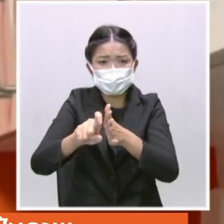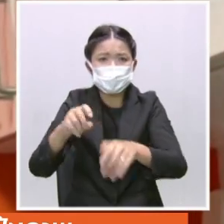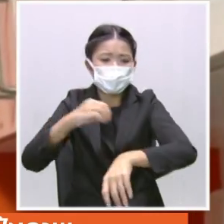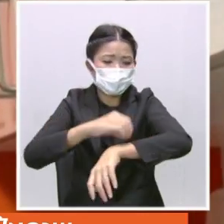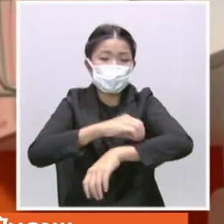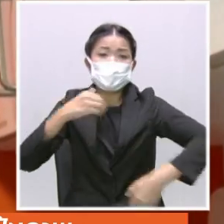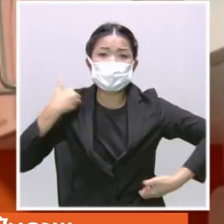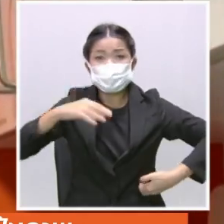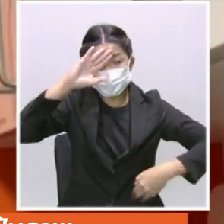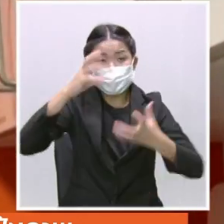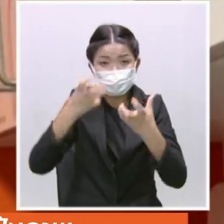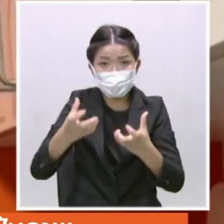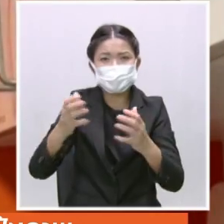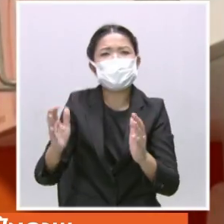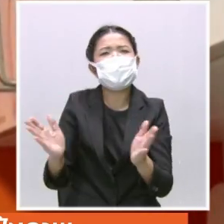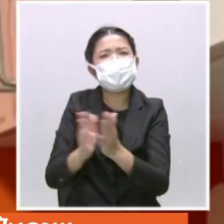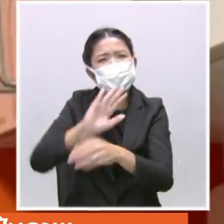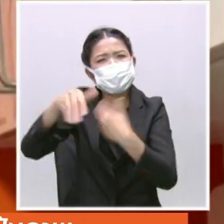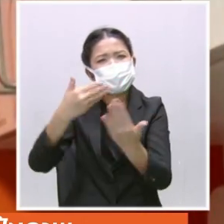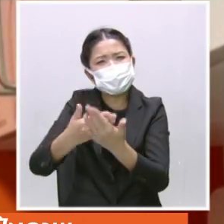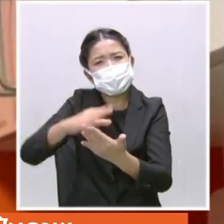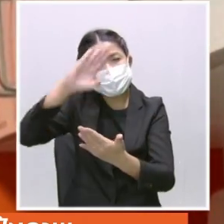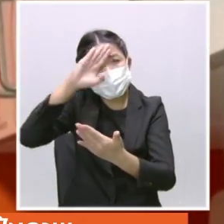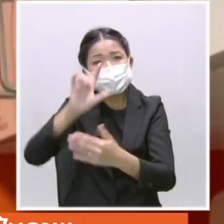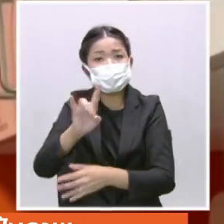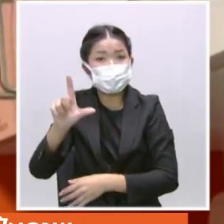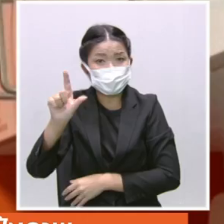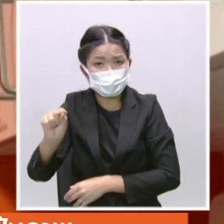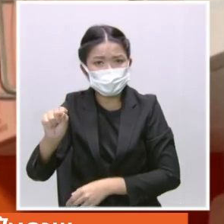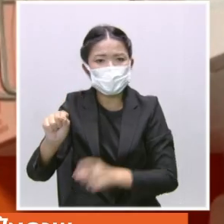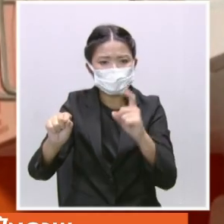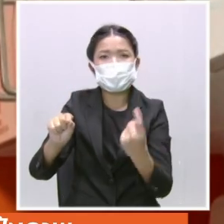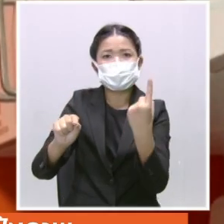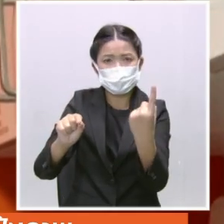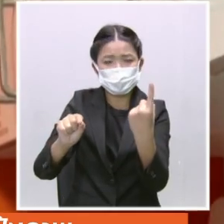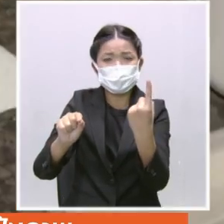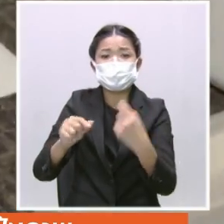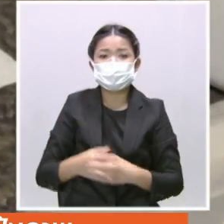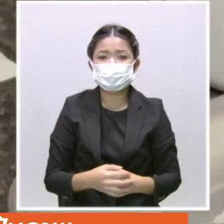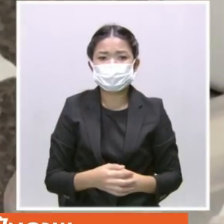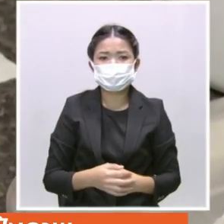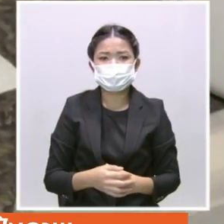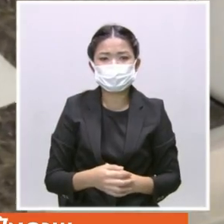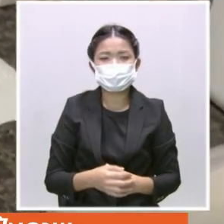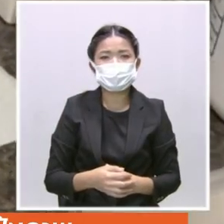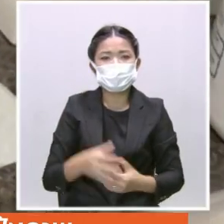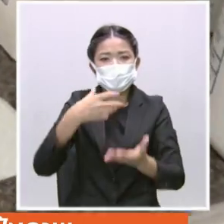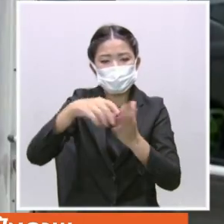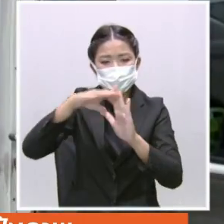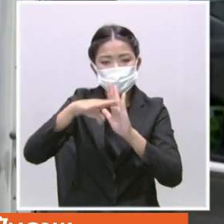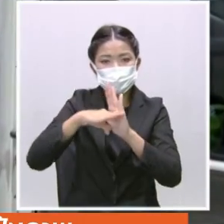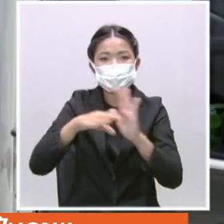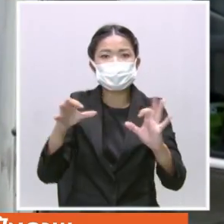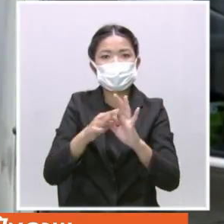หนักจากทั้งหมด120คนที่กำลังรักษาตัวอยู่ในโรงพยาบาลแต่ปฏิเสธที่จะให้รายละเอียดเกี่ยวกับ